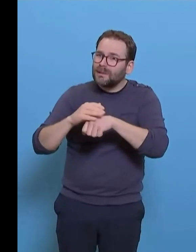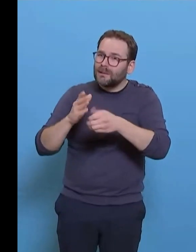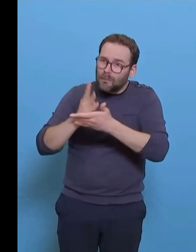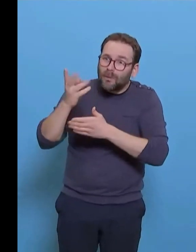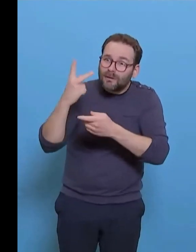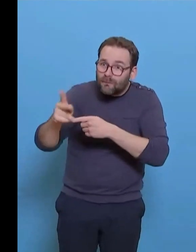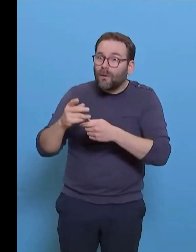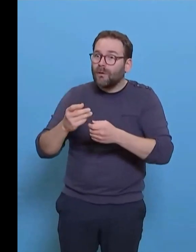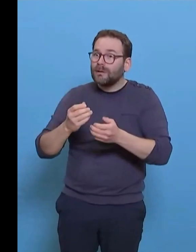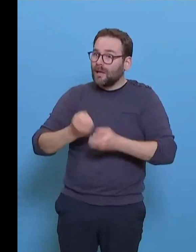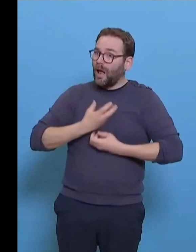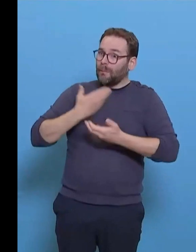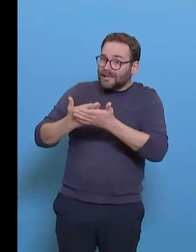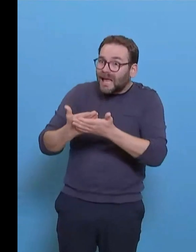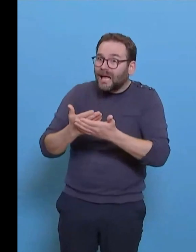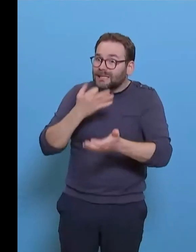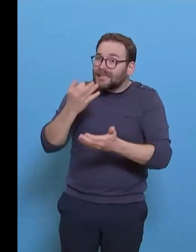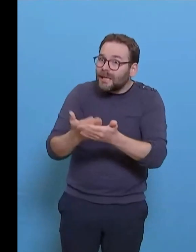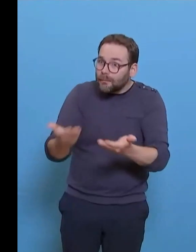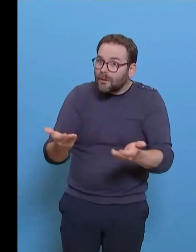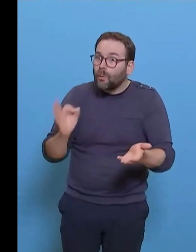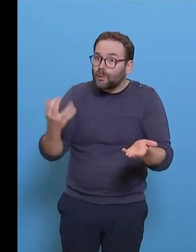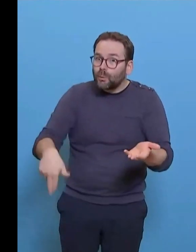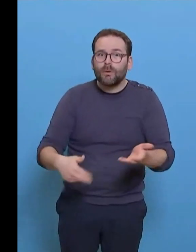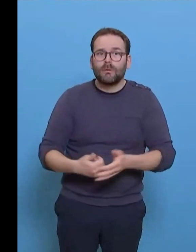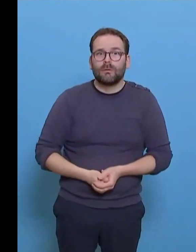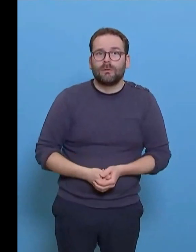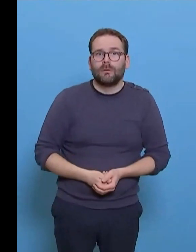désormais? Oui ou non? Parce que celles et